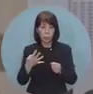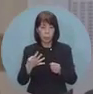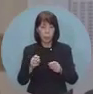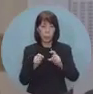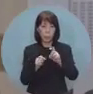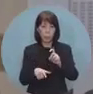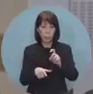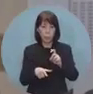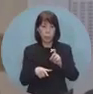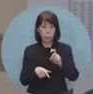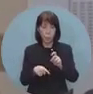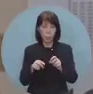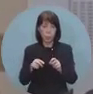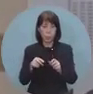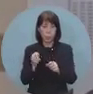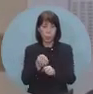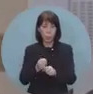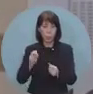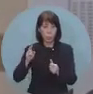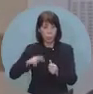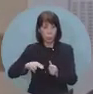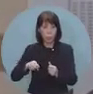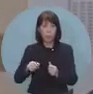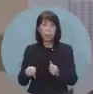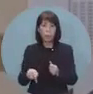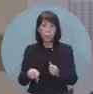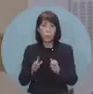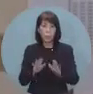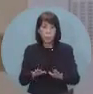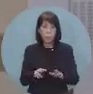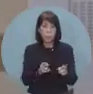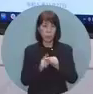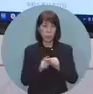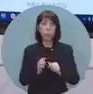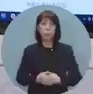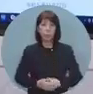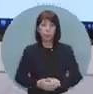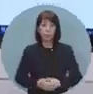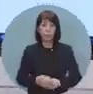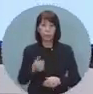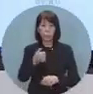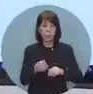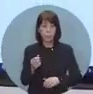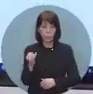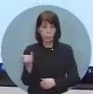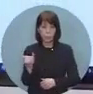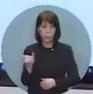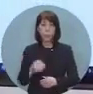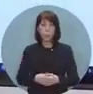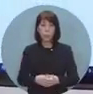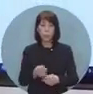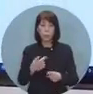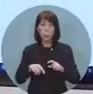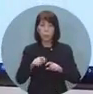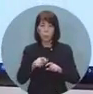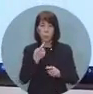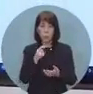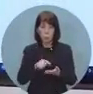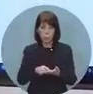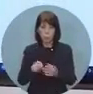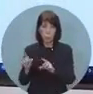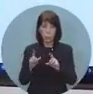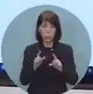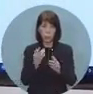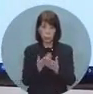計画に事業認可を受けえ現在準備工事を行っているところでございます嵐委員はいもうちょっと簡潔に答えていただけると